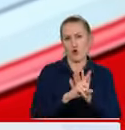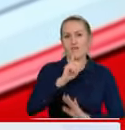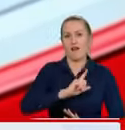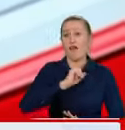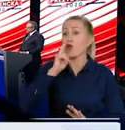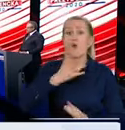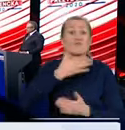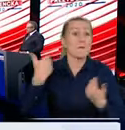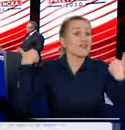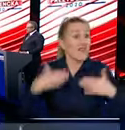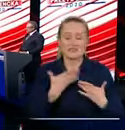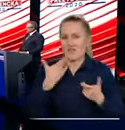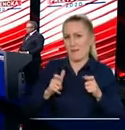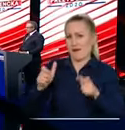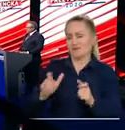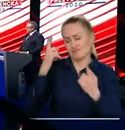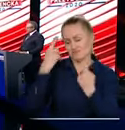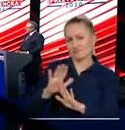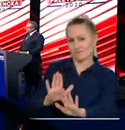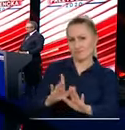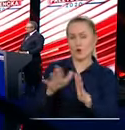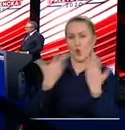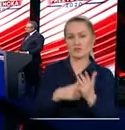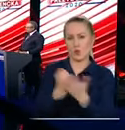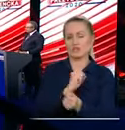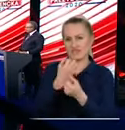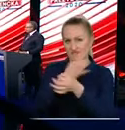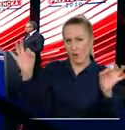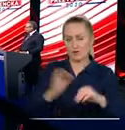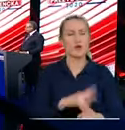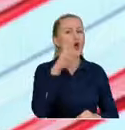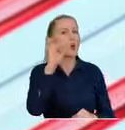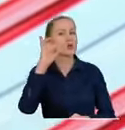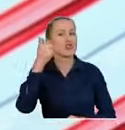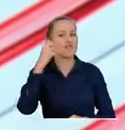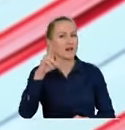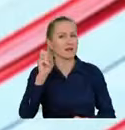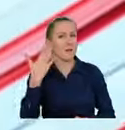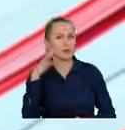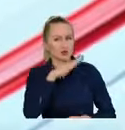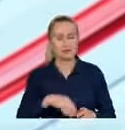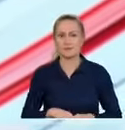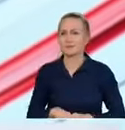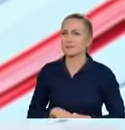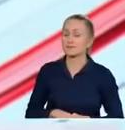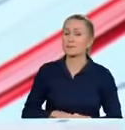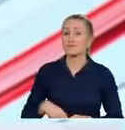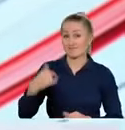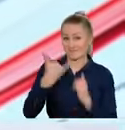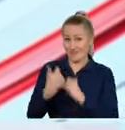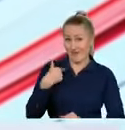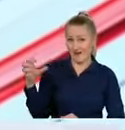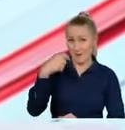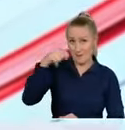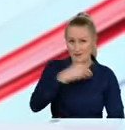tego robić. Nie ma żadnego przymusu. Tak, bardzo dziękuję. Mamy wolność. Kosiniak-Kamysz teraz odpowiada. Szanowni państwo, jako prezydent Rzeczpospolitej będę stał